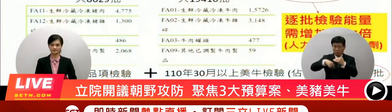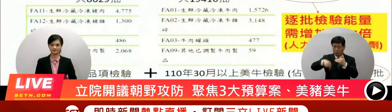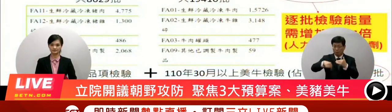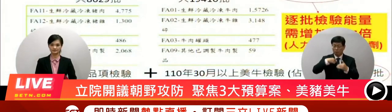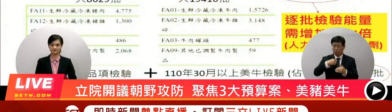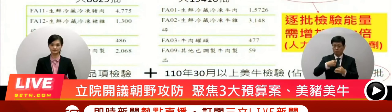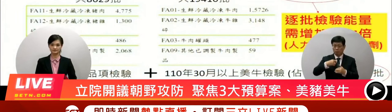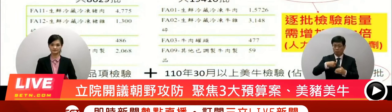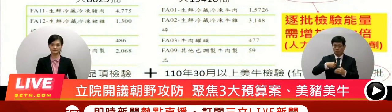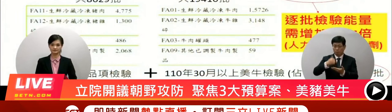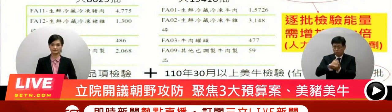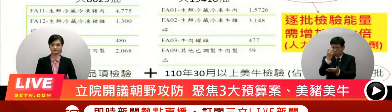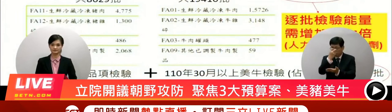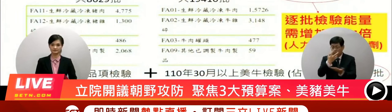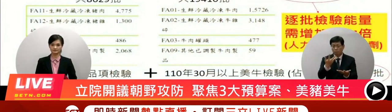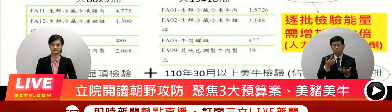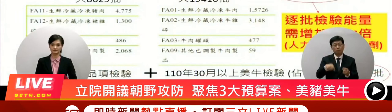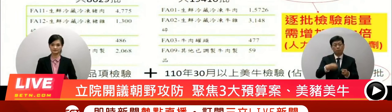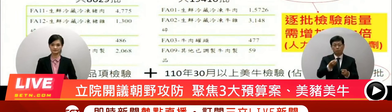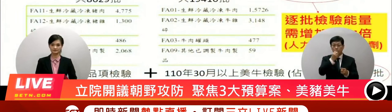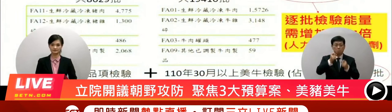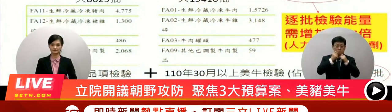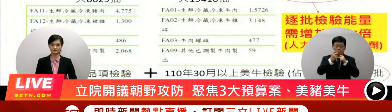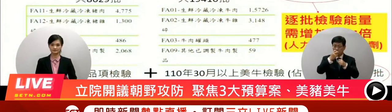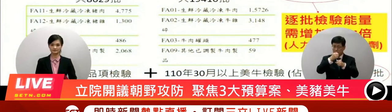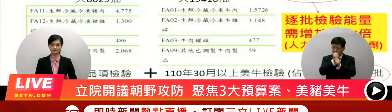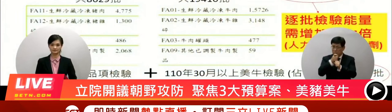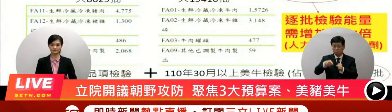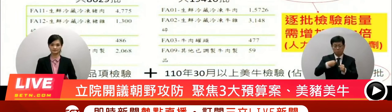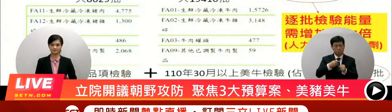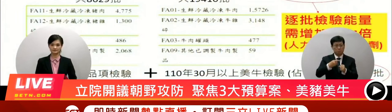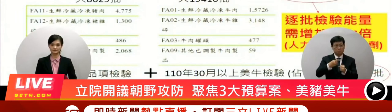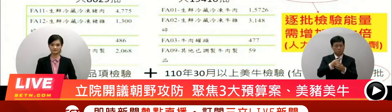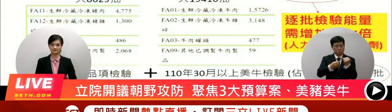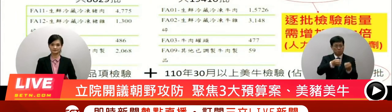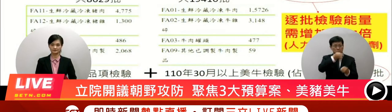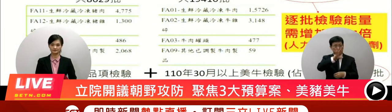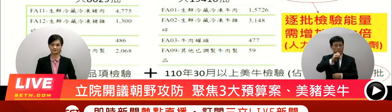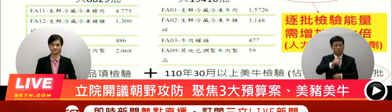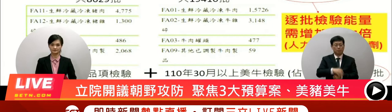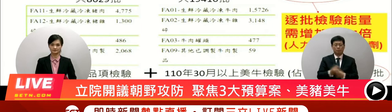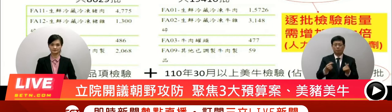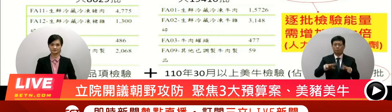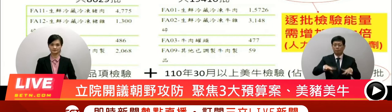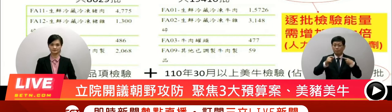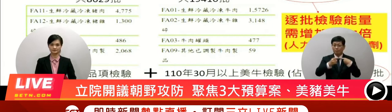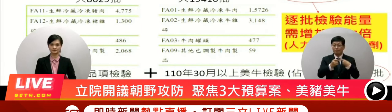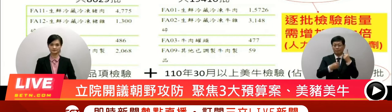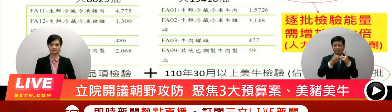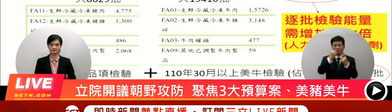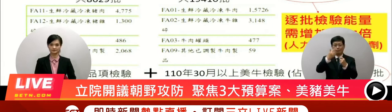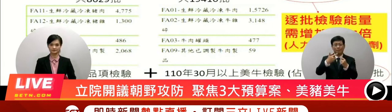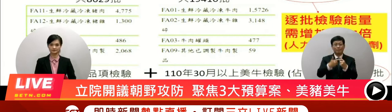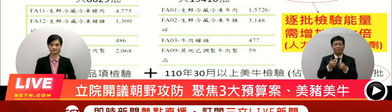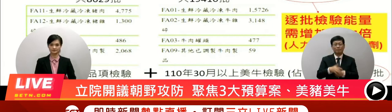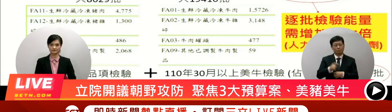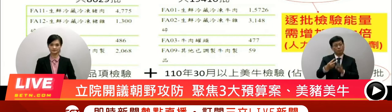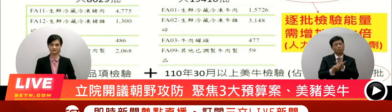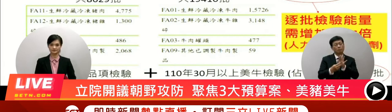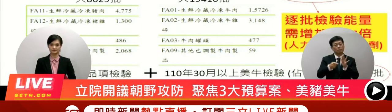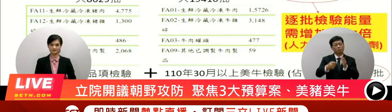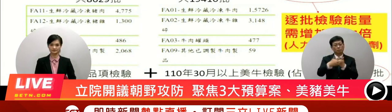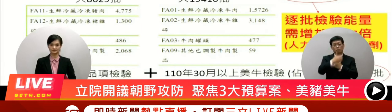的查验的话，这样子的食安检验资源到底够不够？我们来计算一下。首先呢，我们在2016年这边提一下，因为我